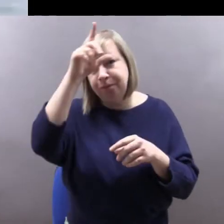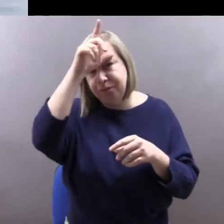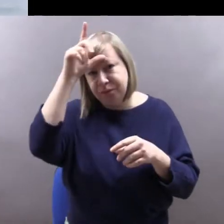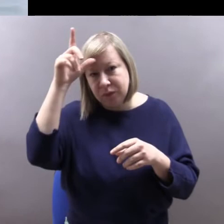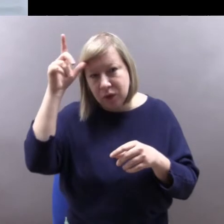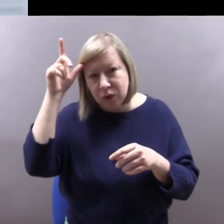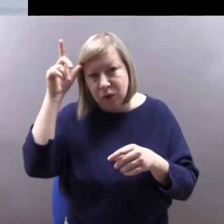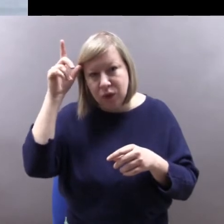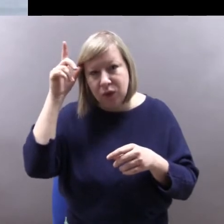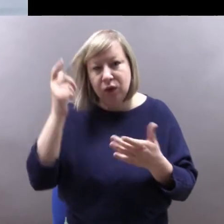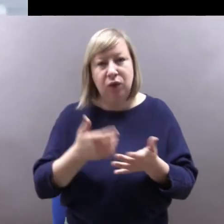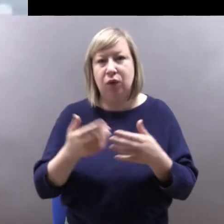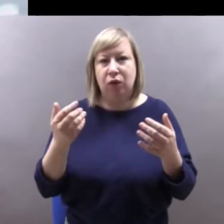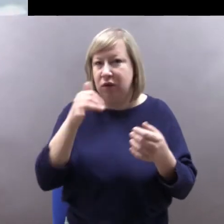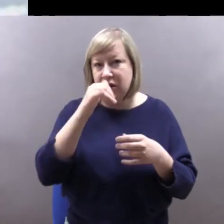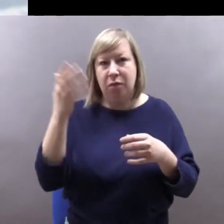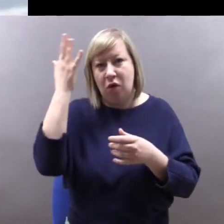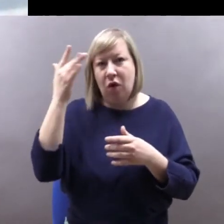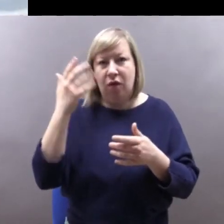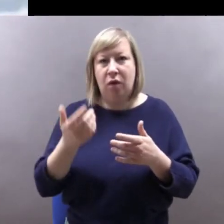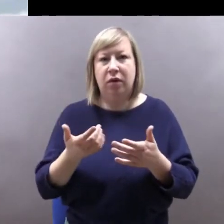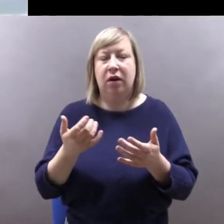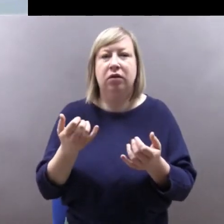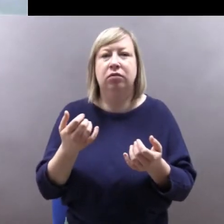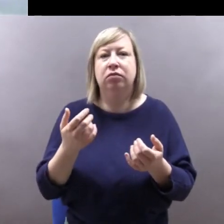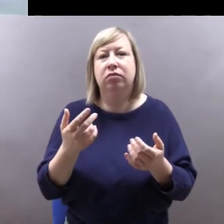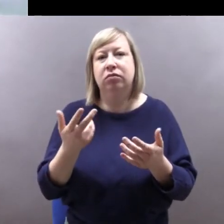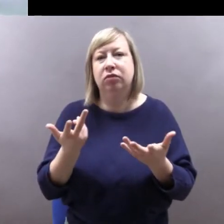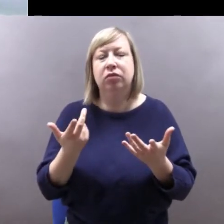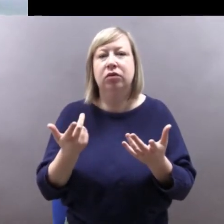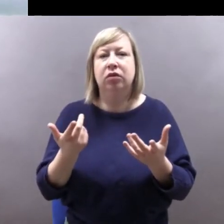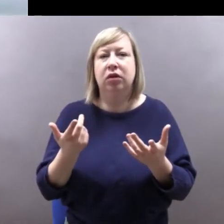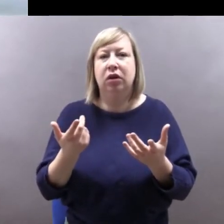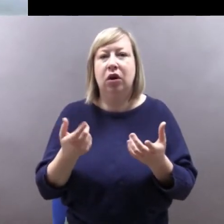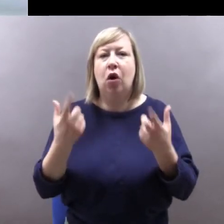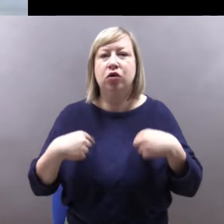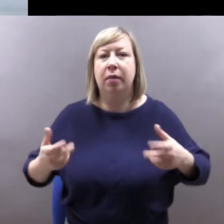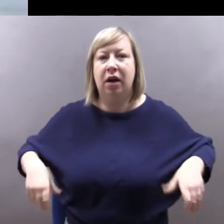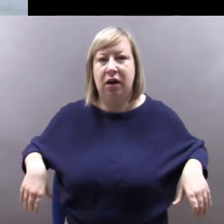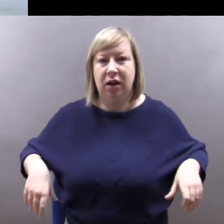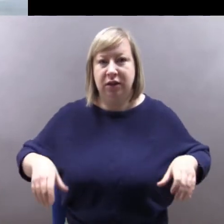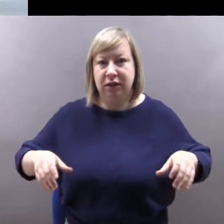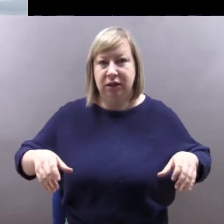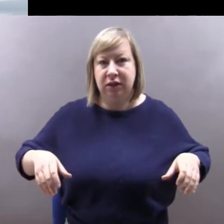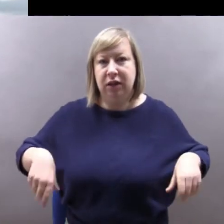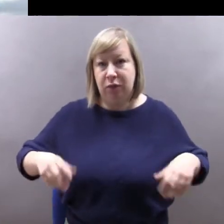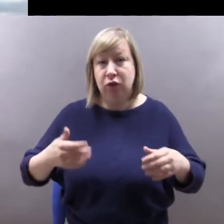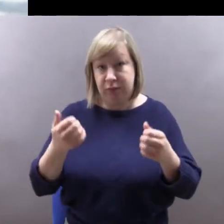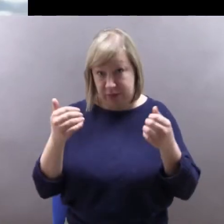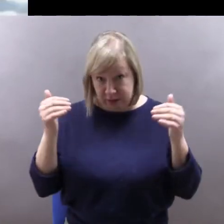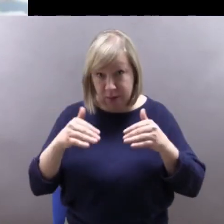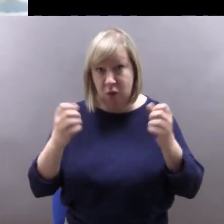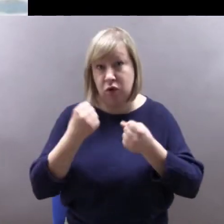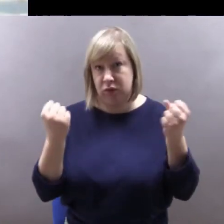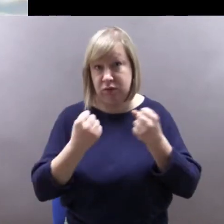którzy nie są w stanie sobie wyobrazić, że ktoś na wózku może jeździć samochodem, w związku z tym parkowanie na